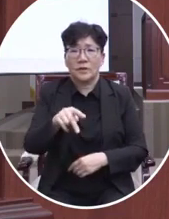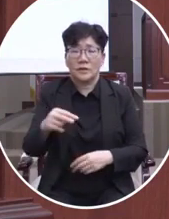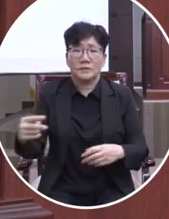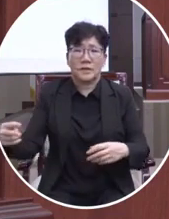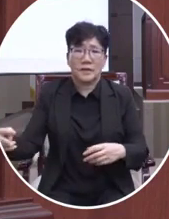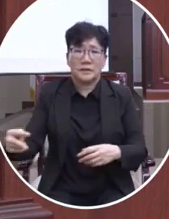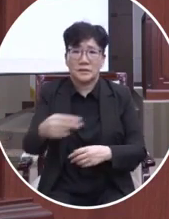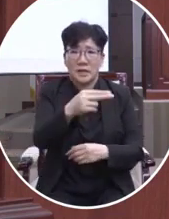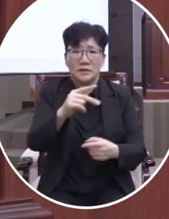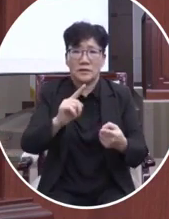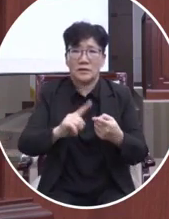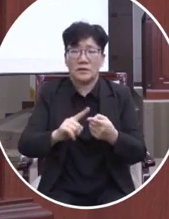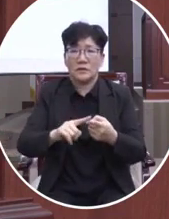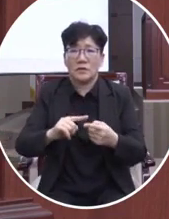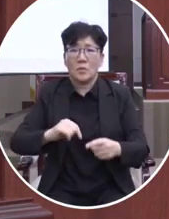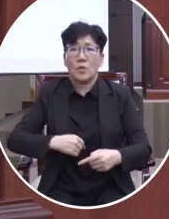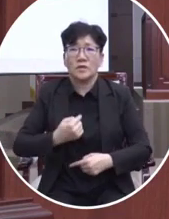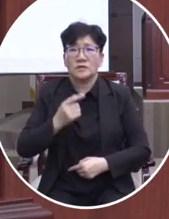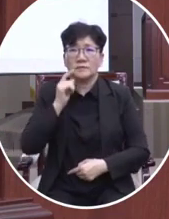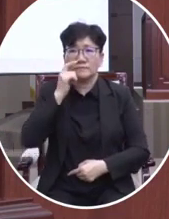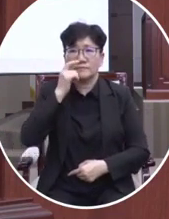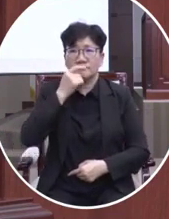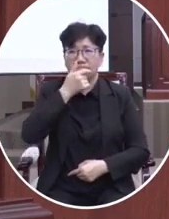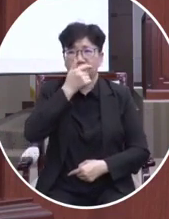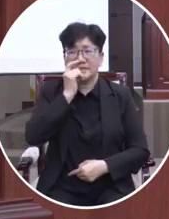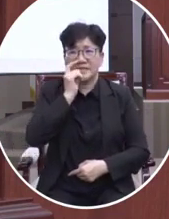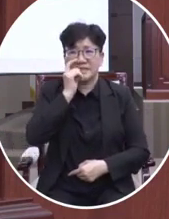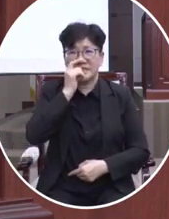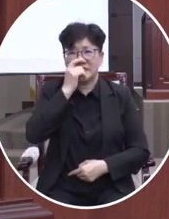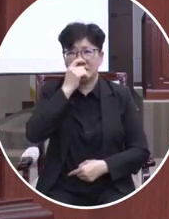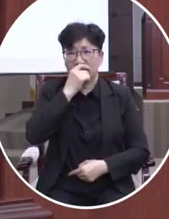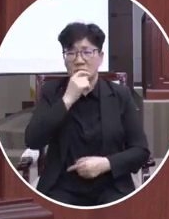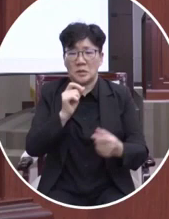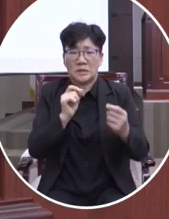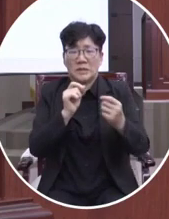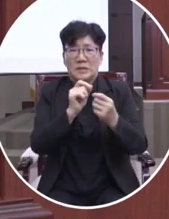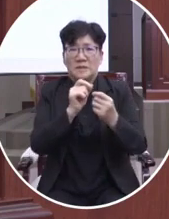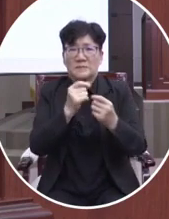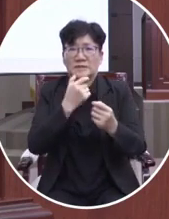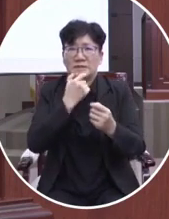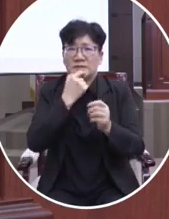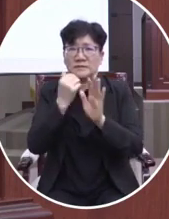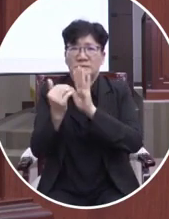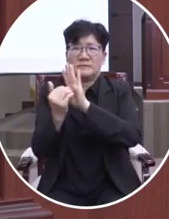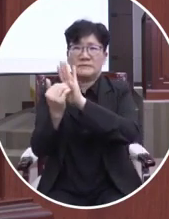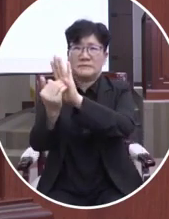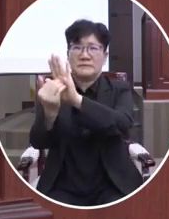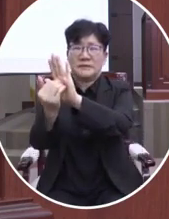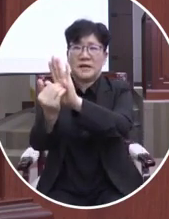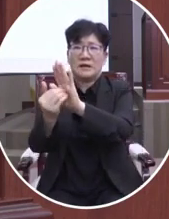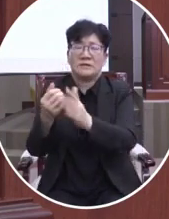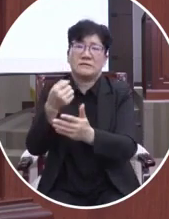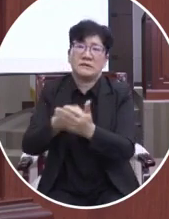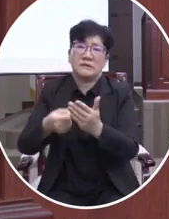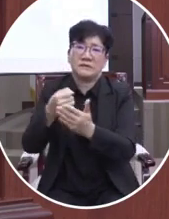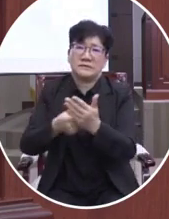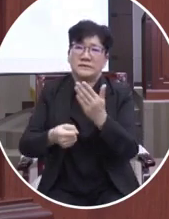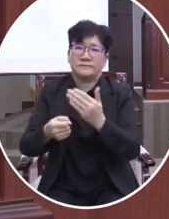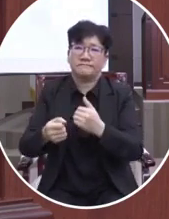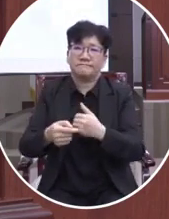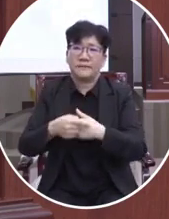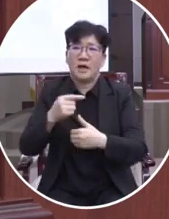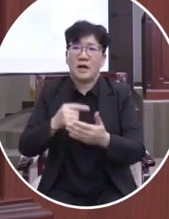차단에 대해 노동자들은 본인들이 더럽고 접근하기 싫은 존재로 여겨지는 것 같아 매우 서운한 마음이 있음을